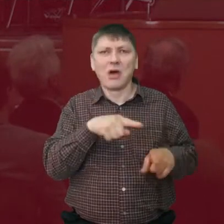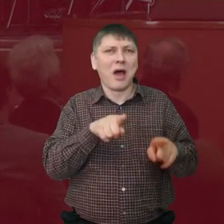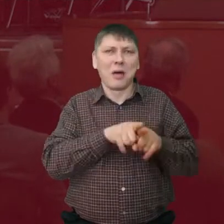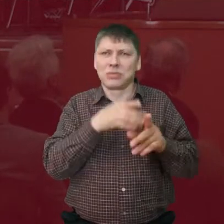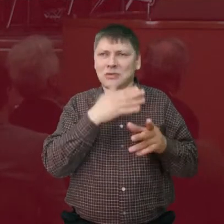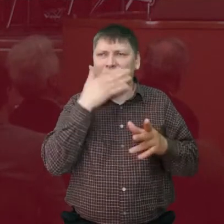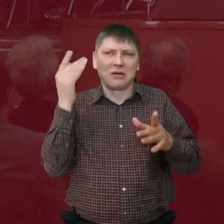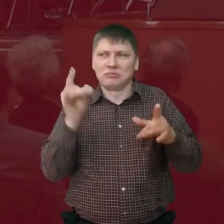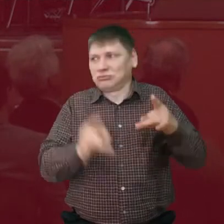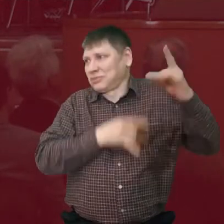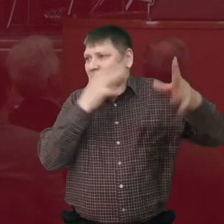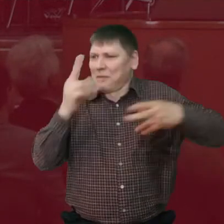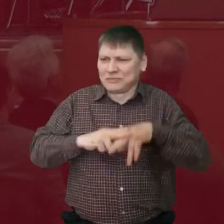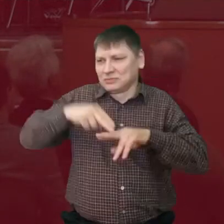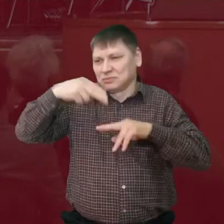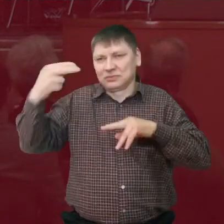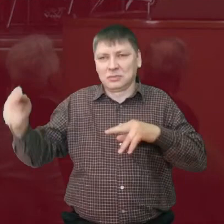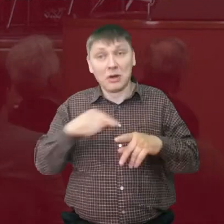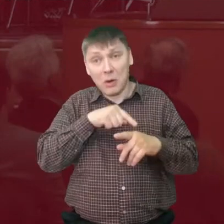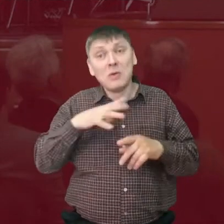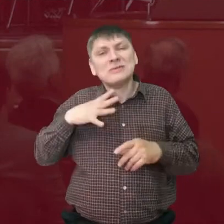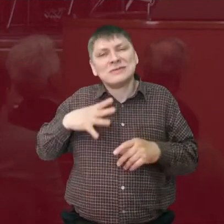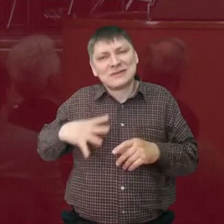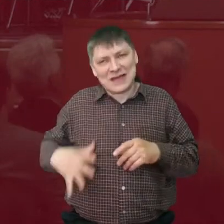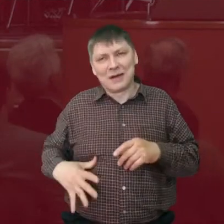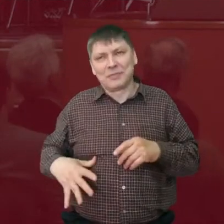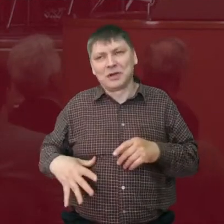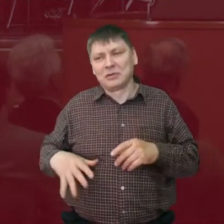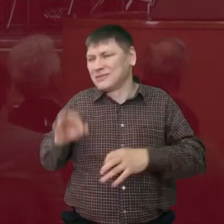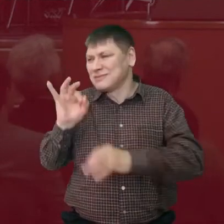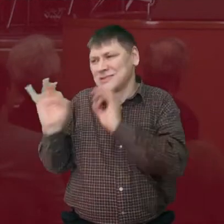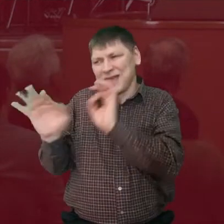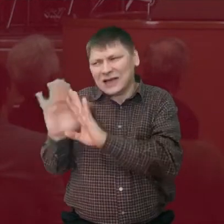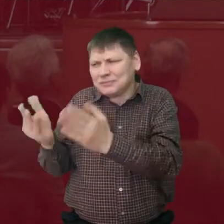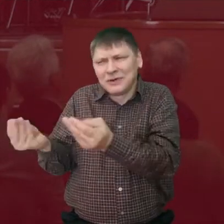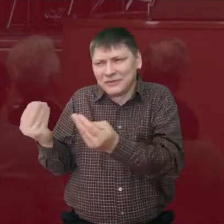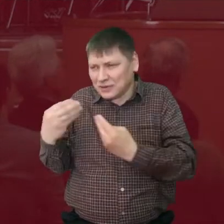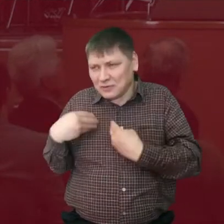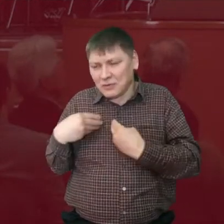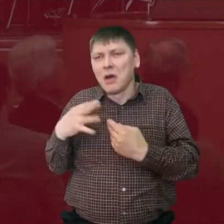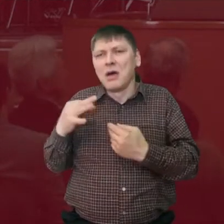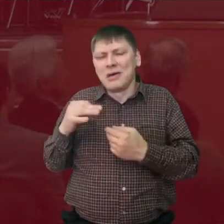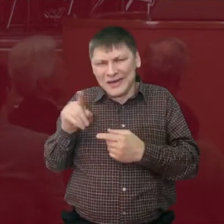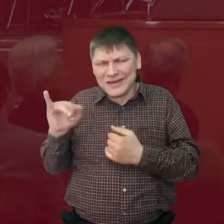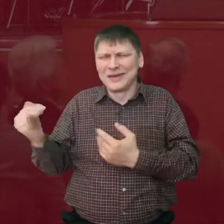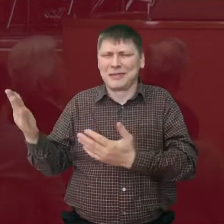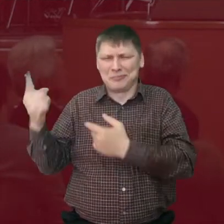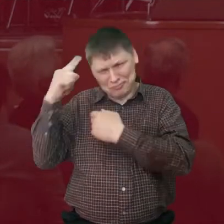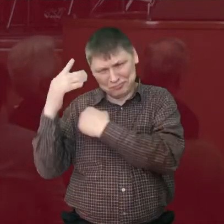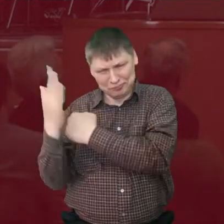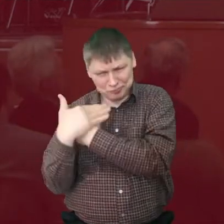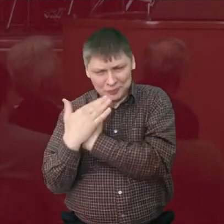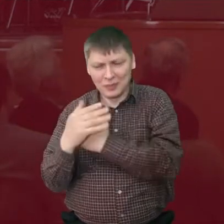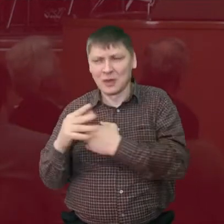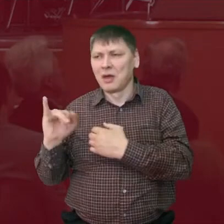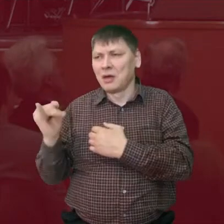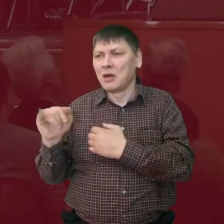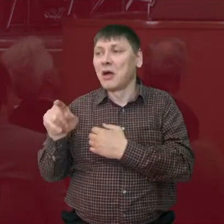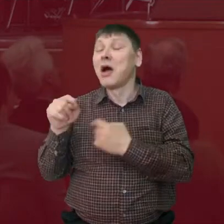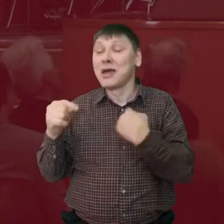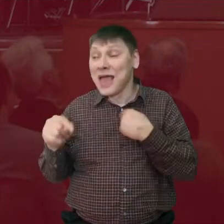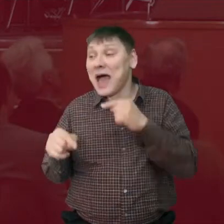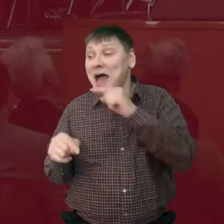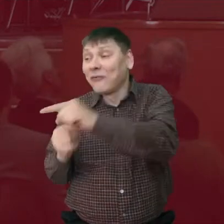делает его способным терпеть даже какое-то несправедливое и пренебрежительное отношение к себе, в том числе даже и со стороны тех, кого он